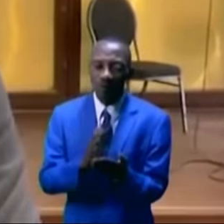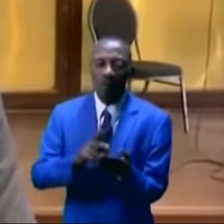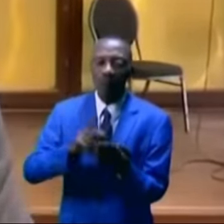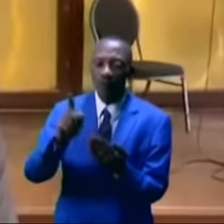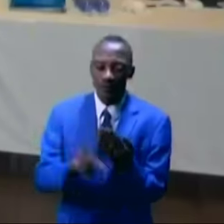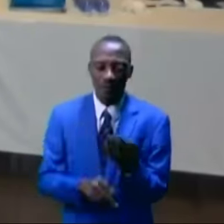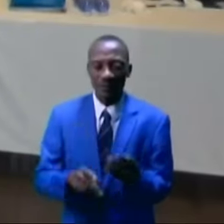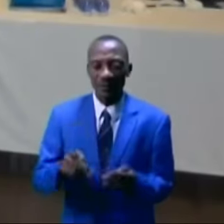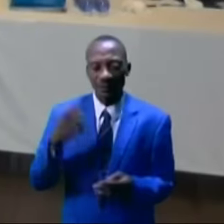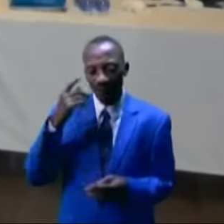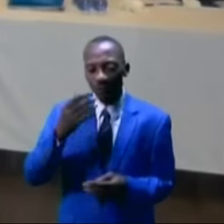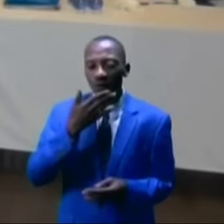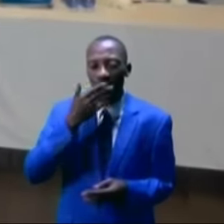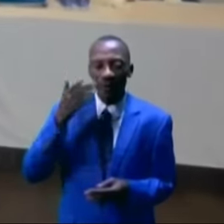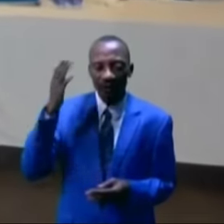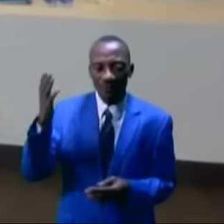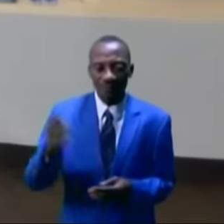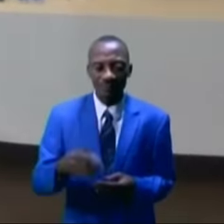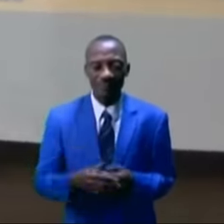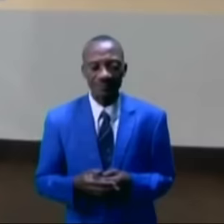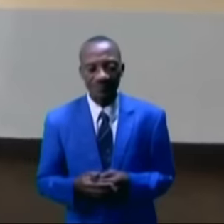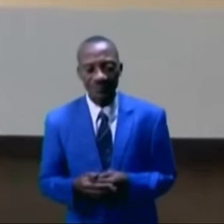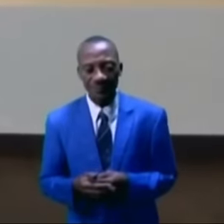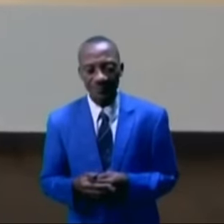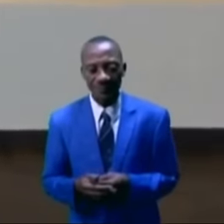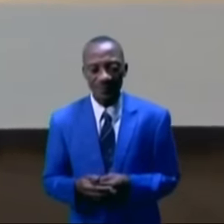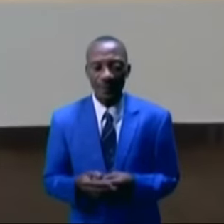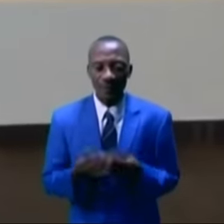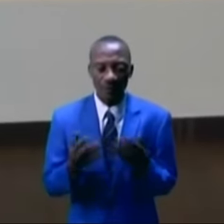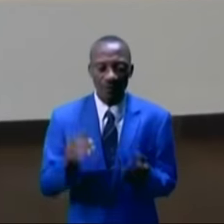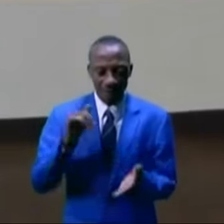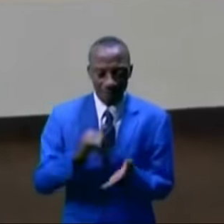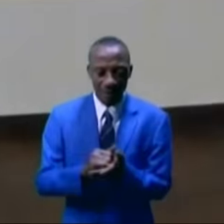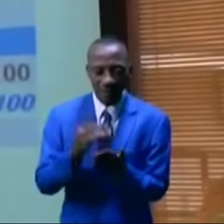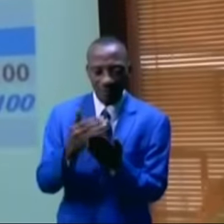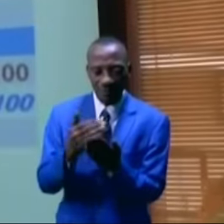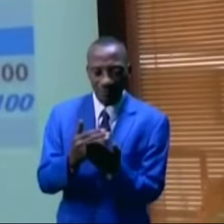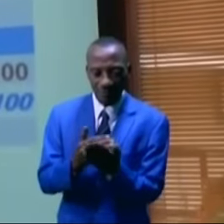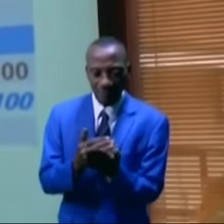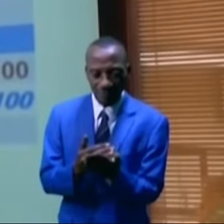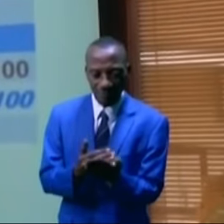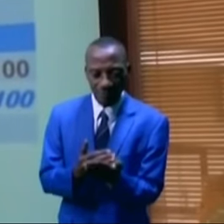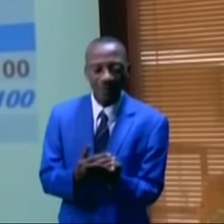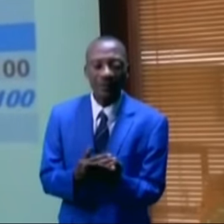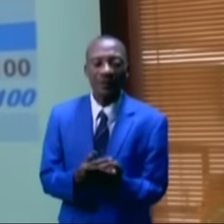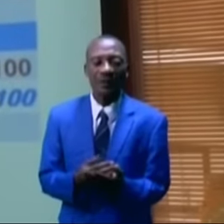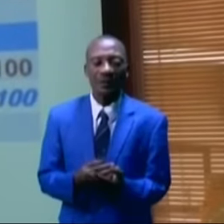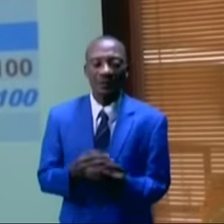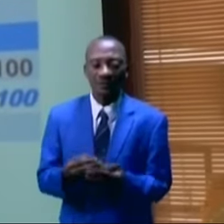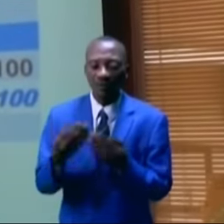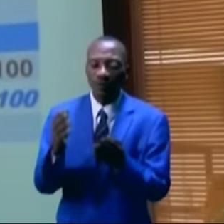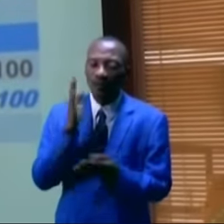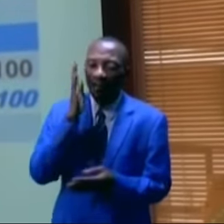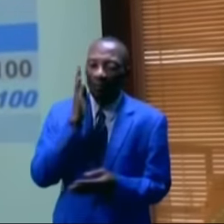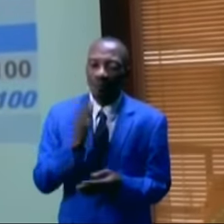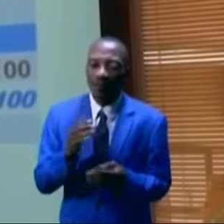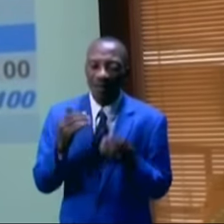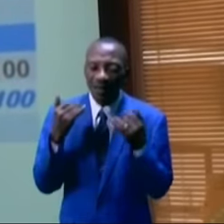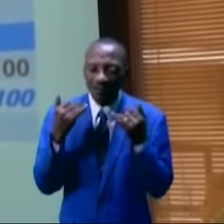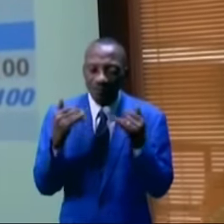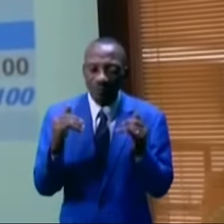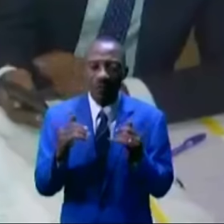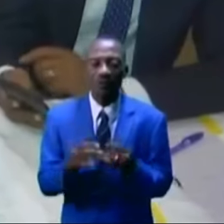et publié. Ce rapport de cadrage devra contenir les informations sur notamment le cadre légal